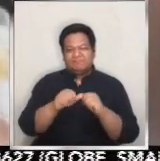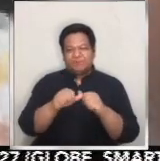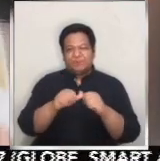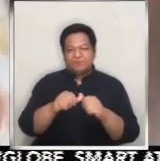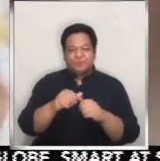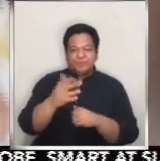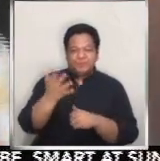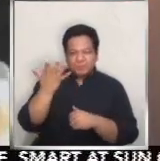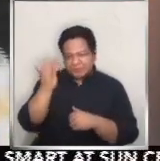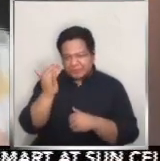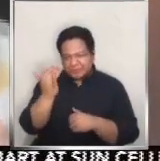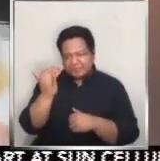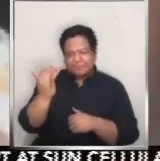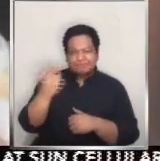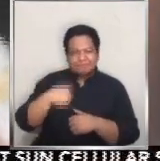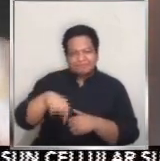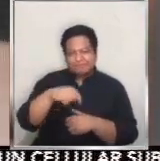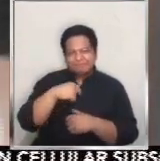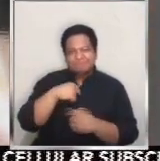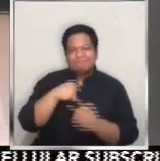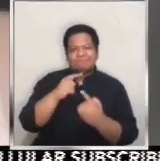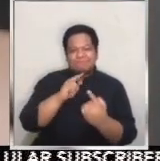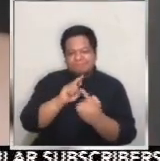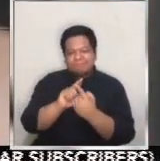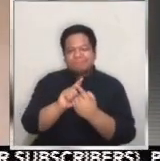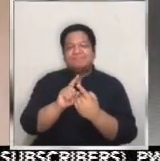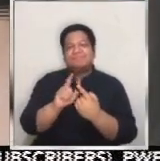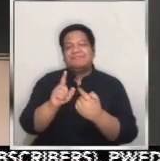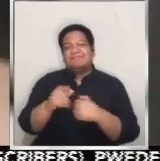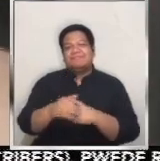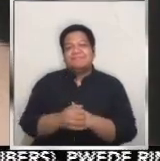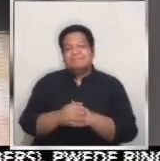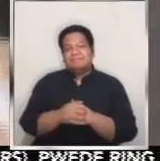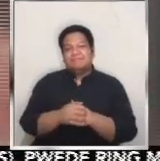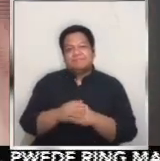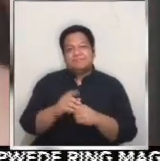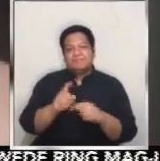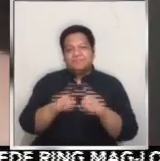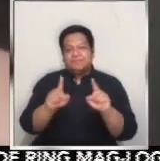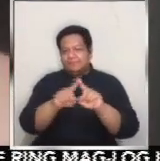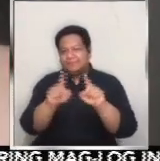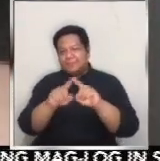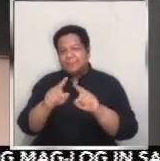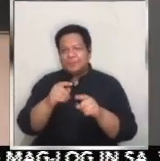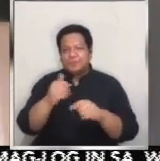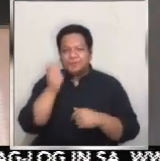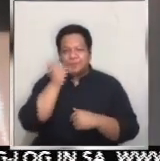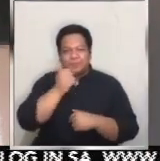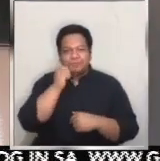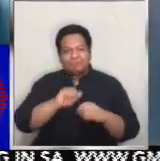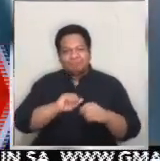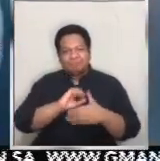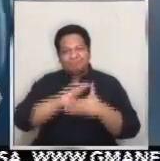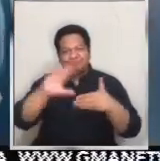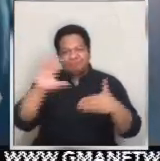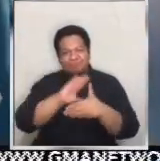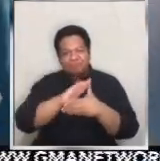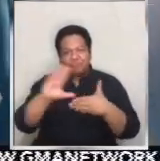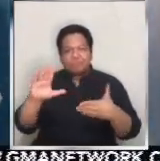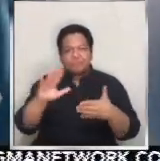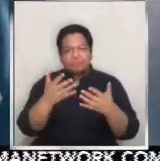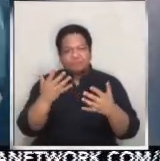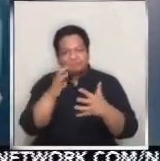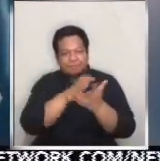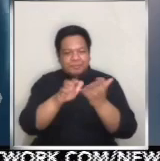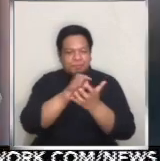tayo'y pinatagpo? Daily dose of good vibes ang atin ni Ate Gay sa kanya mga mashup songs at ng